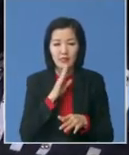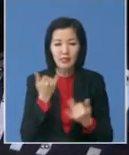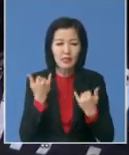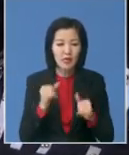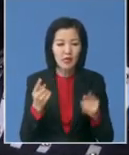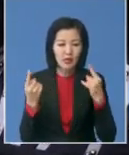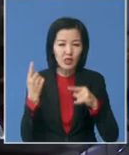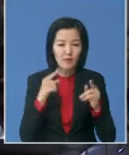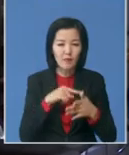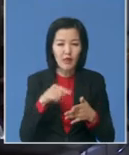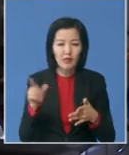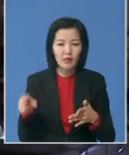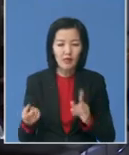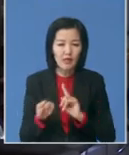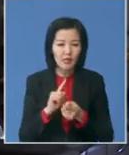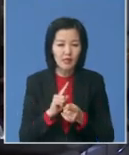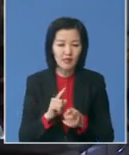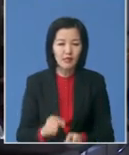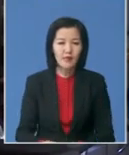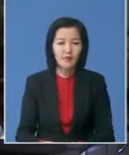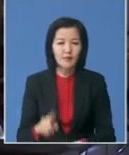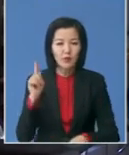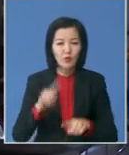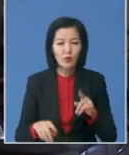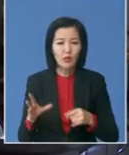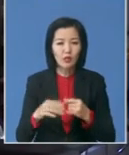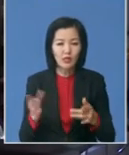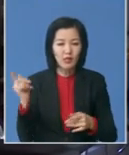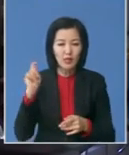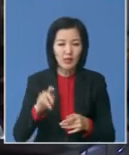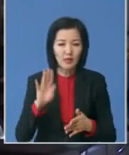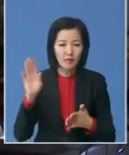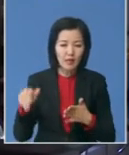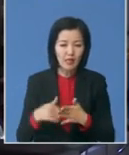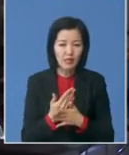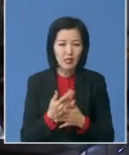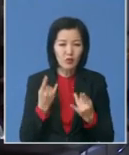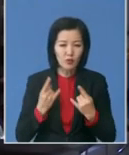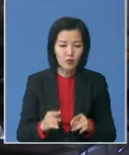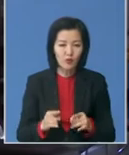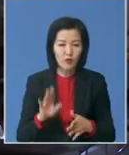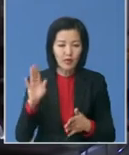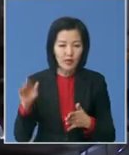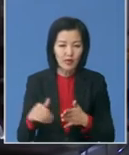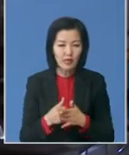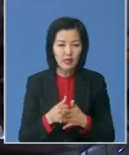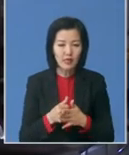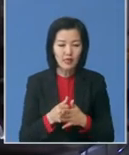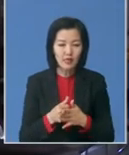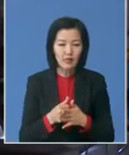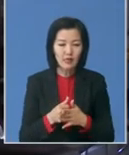ақынына айналды. Туған жеріме келіп қайта тудым. Кейінгі соңымдағы жастарға қал